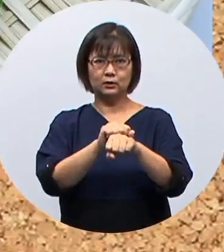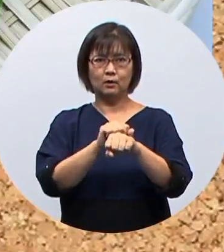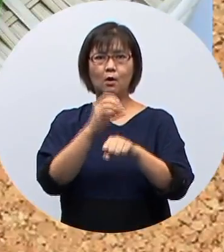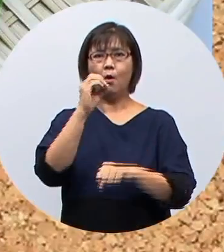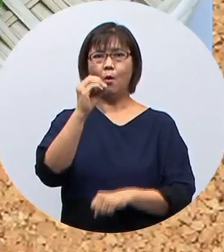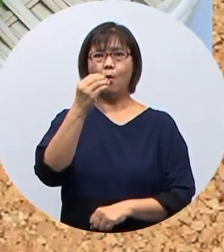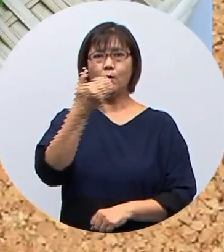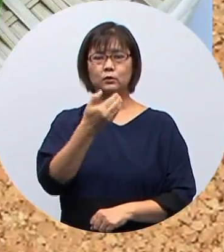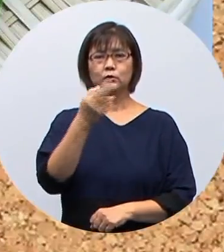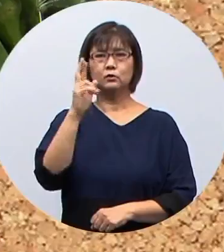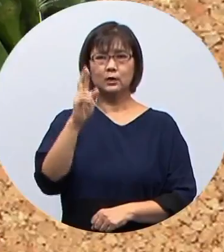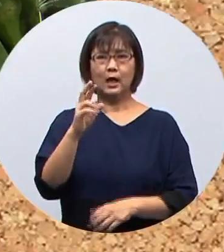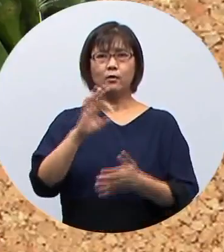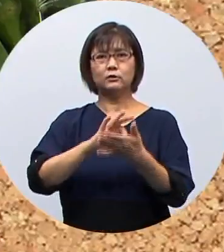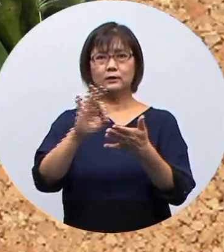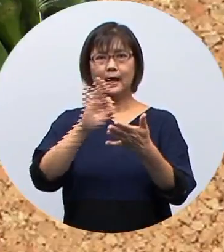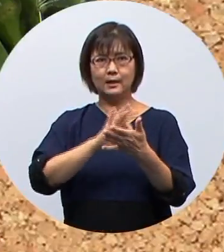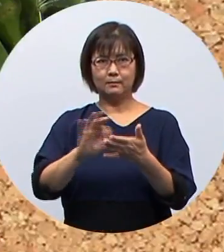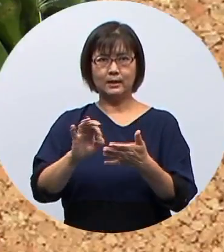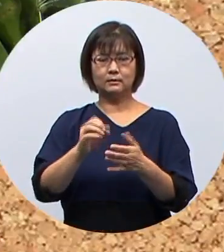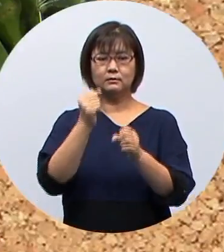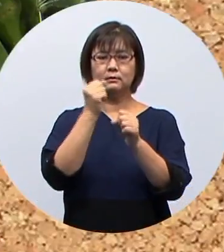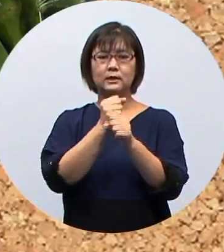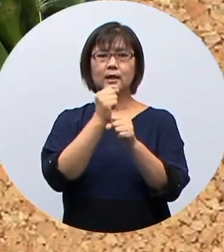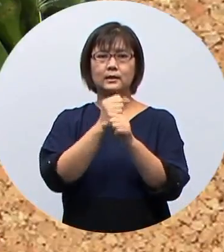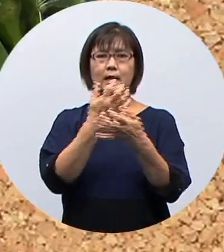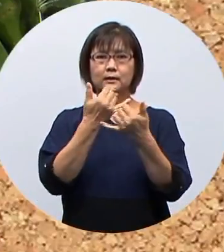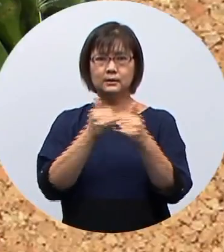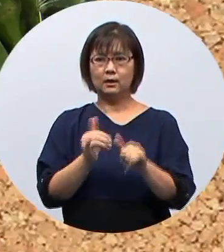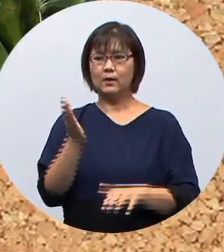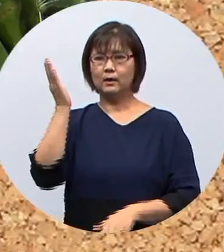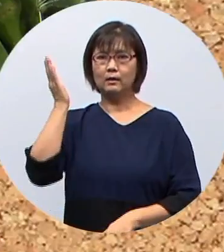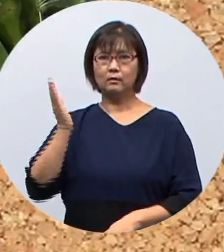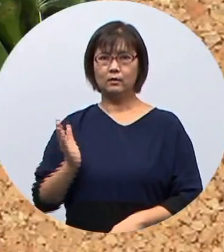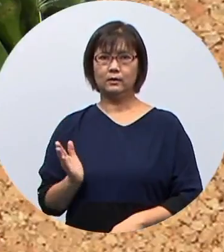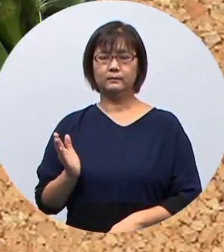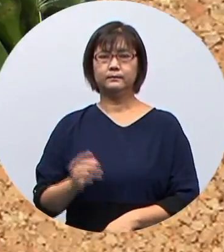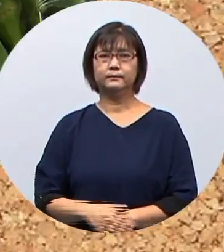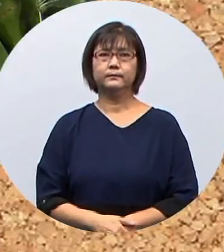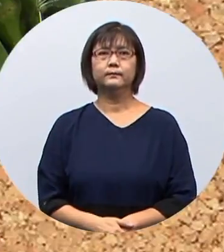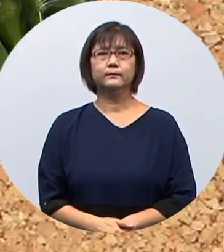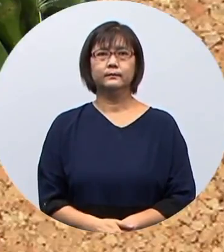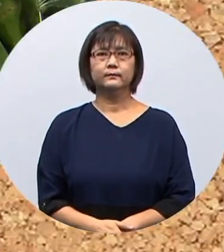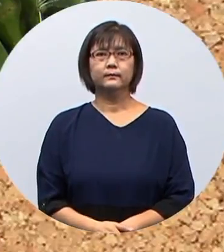産のオクラを使います。生産者はご覧の方々です。